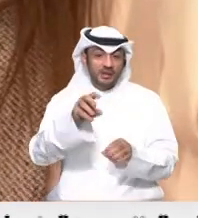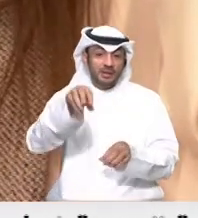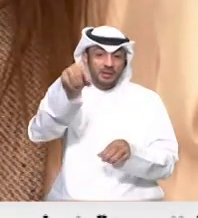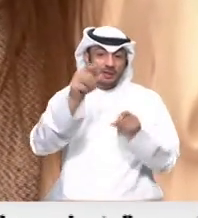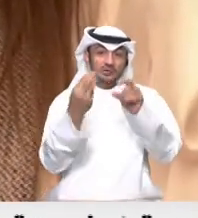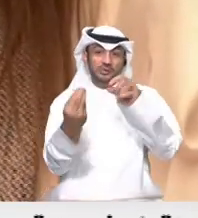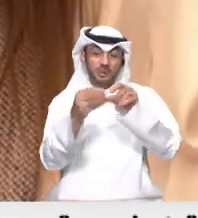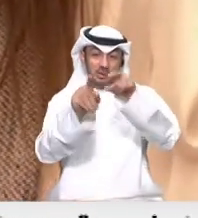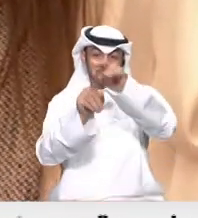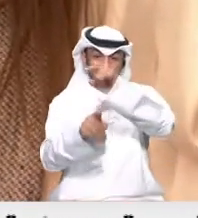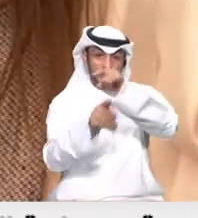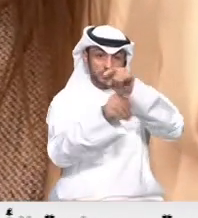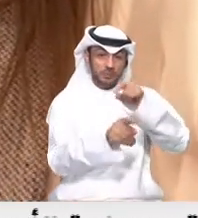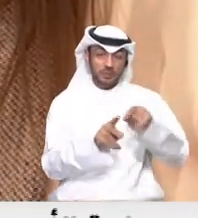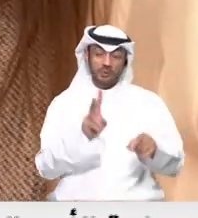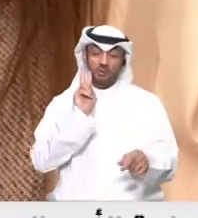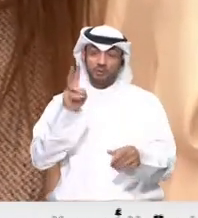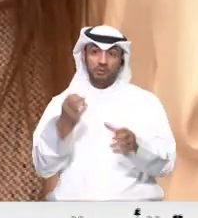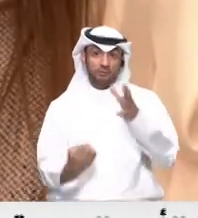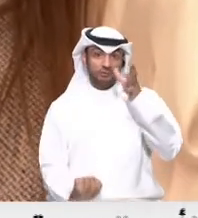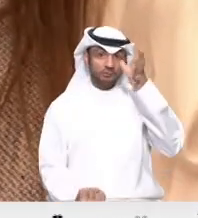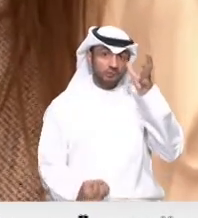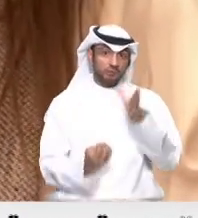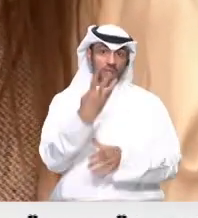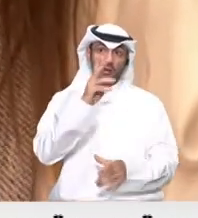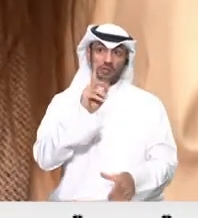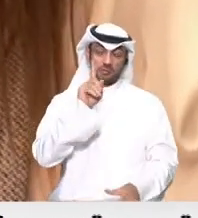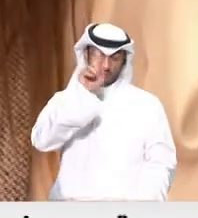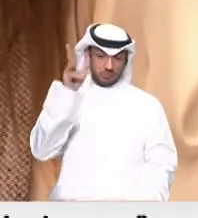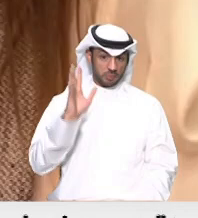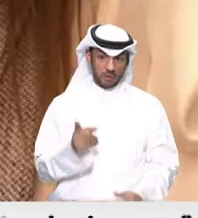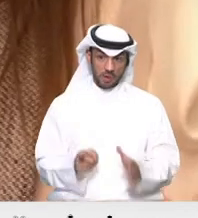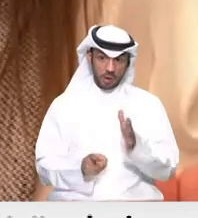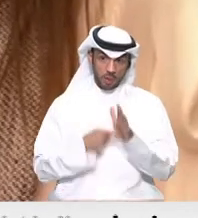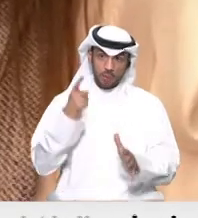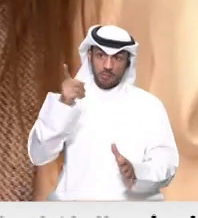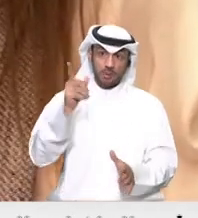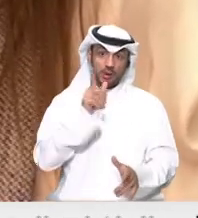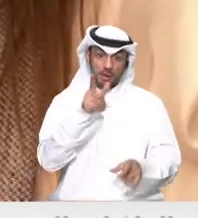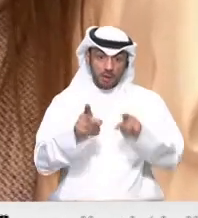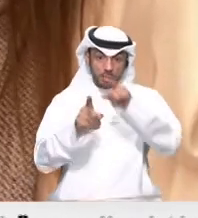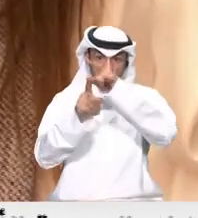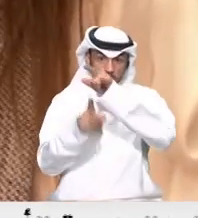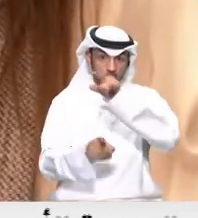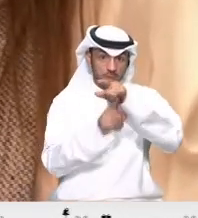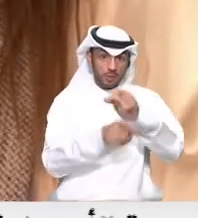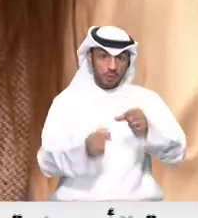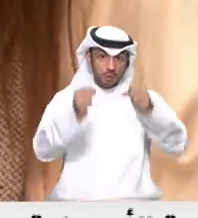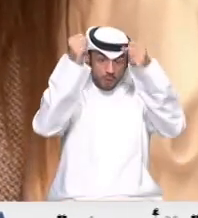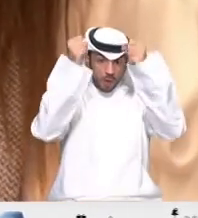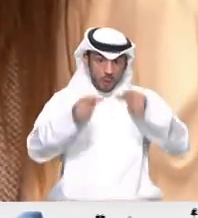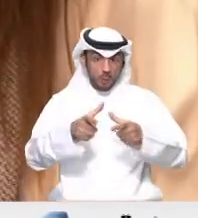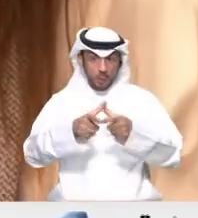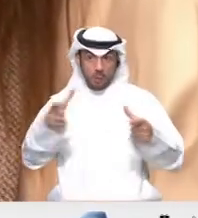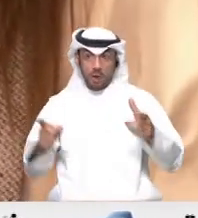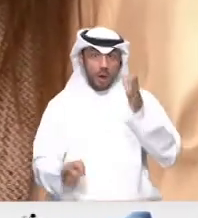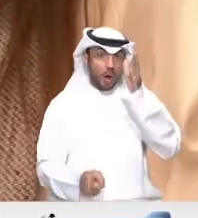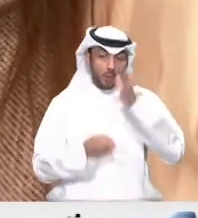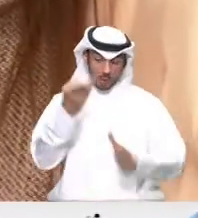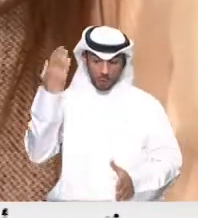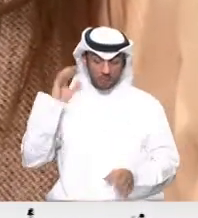بعض المنازل، لكن لم يقدر أحدا هذا الاستهداف الواسع والغير